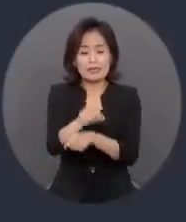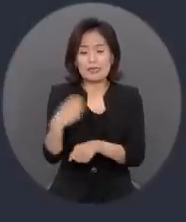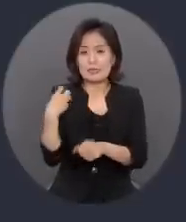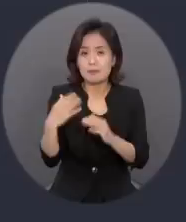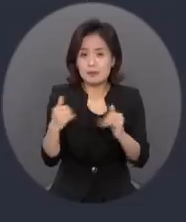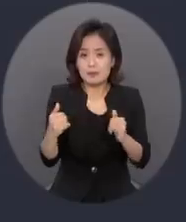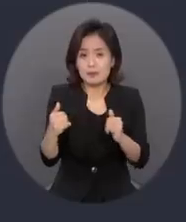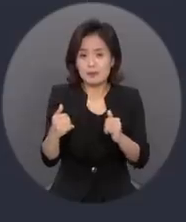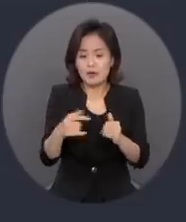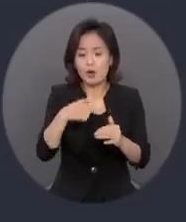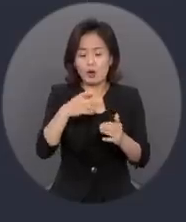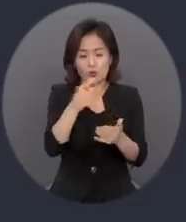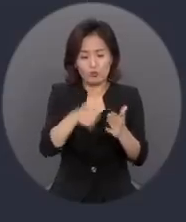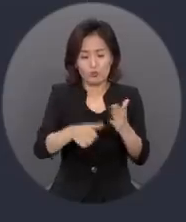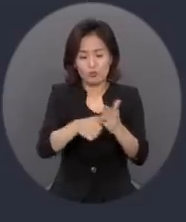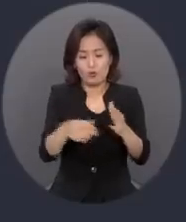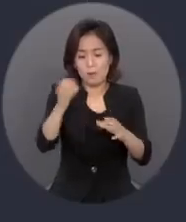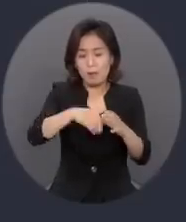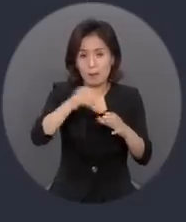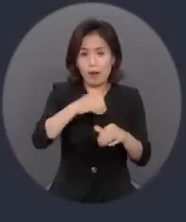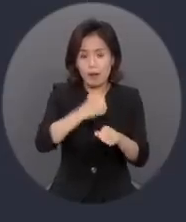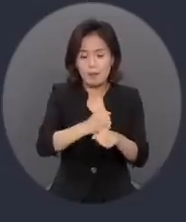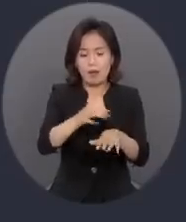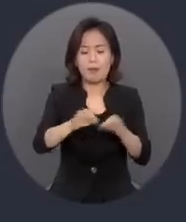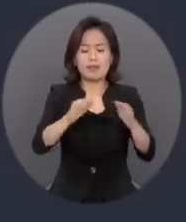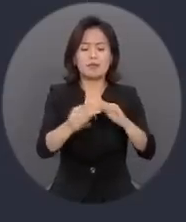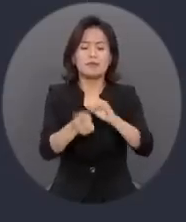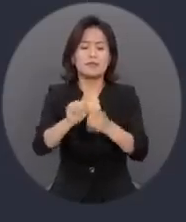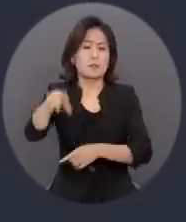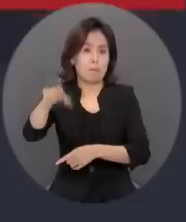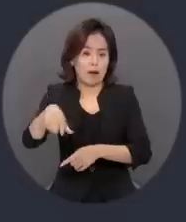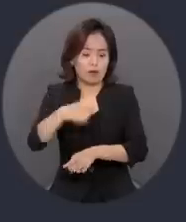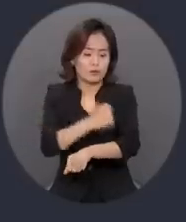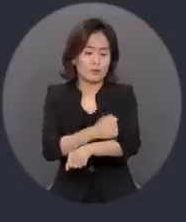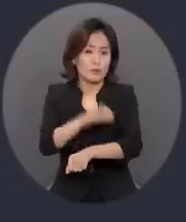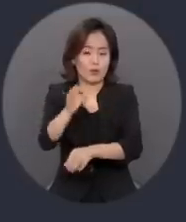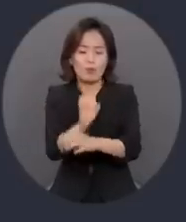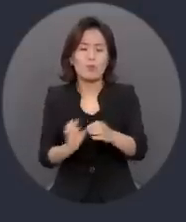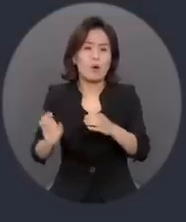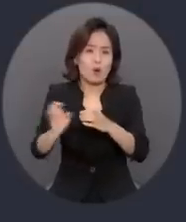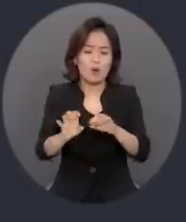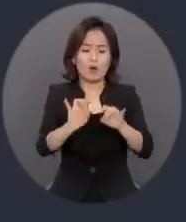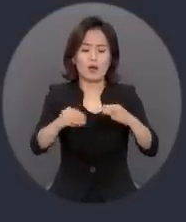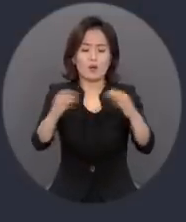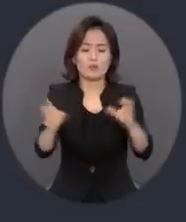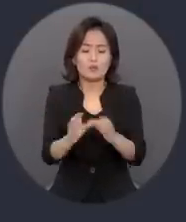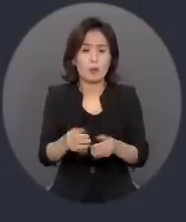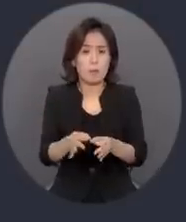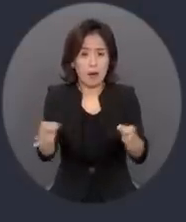담당자가 장바구니에 물건을 담아두면 매점이 대신 결제하고 매점이 수수료 명목에 웃돈을 얹어 각 부서에